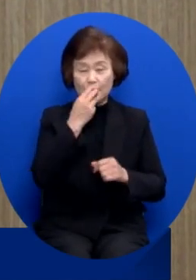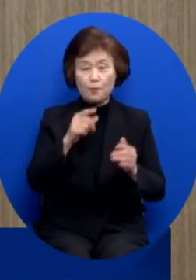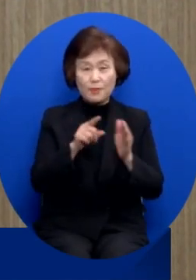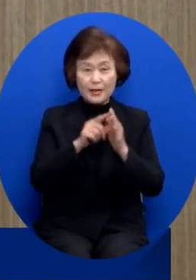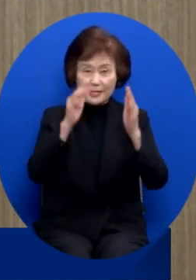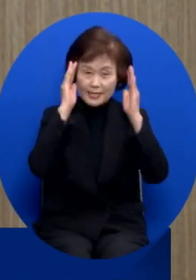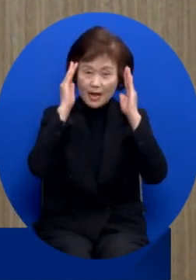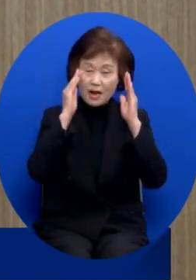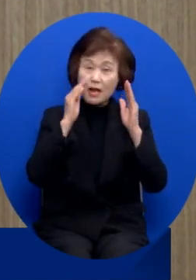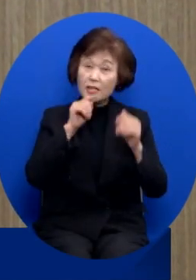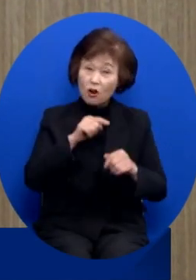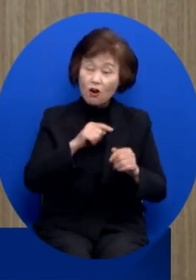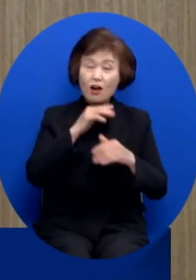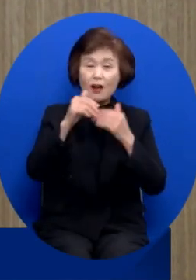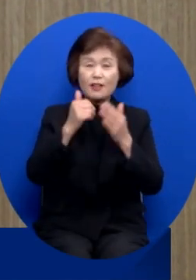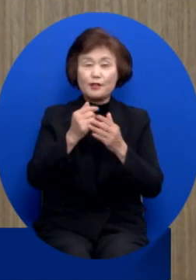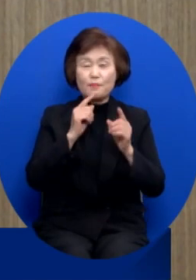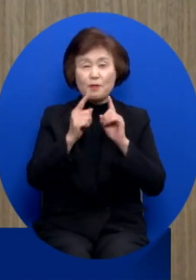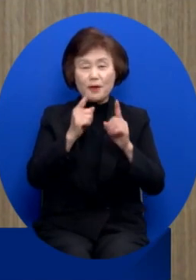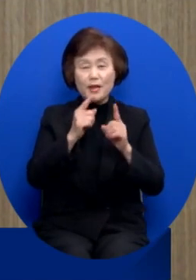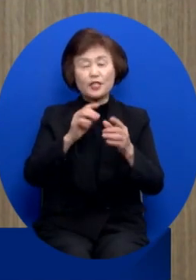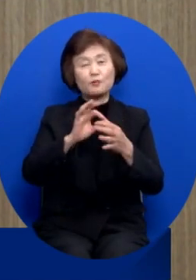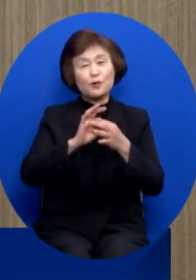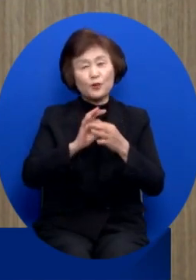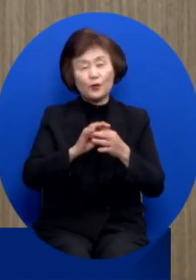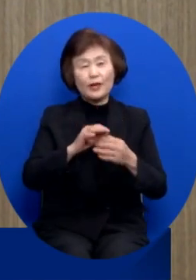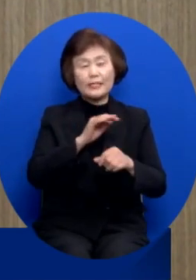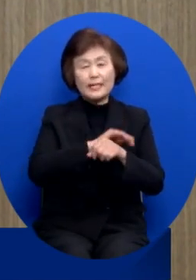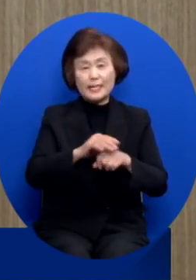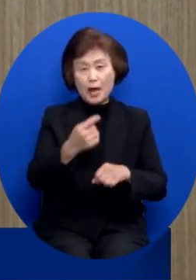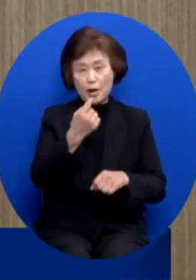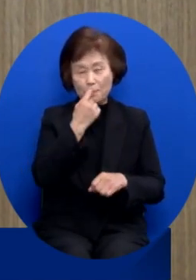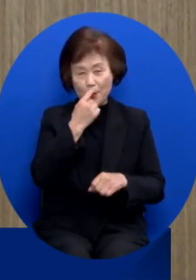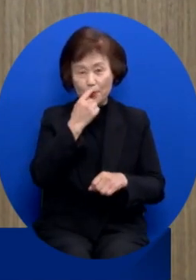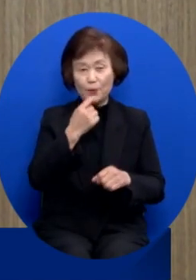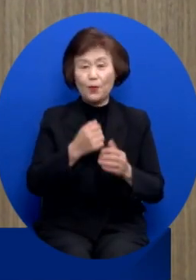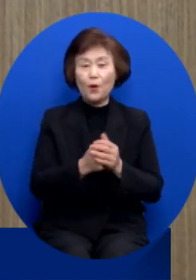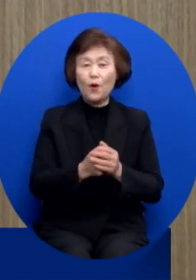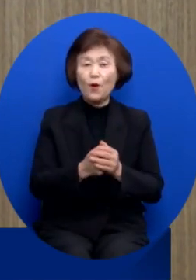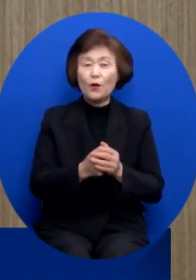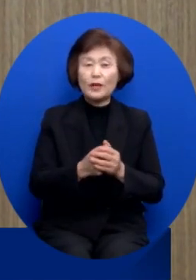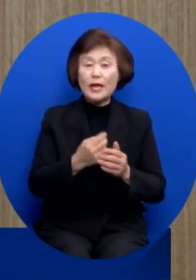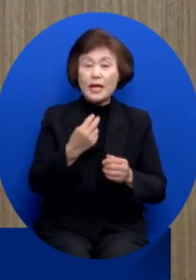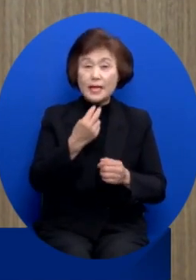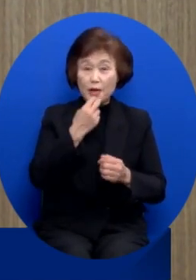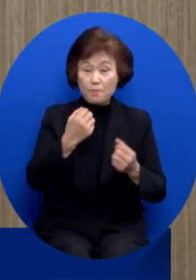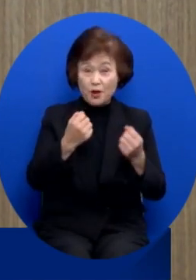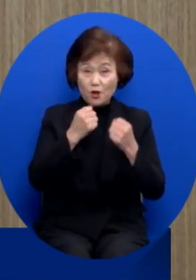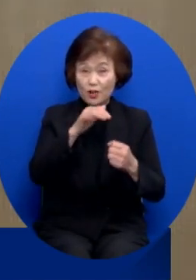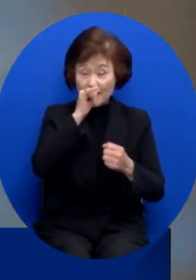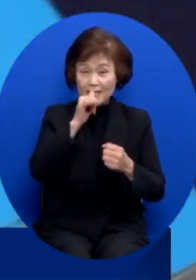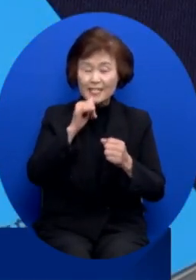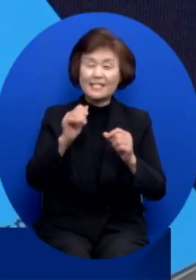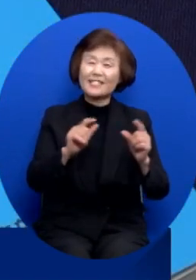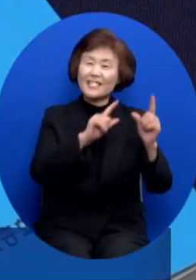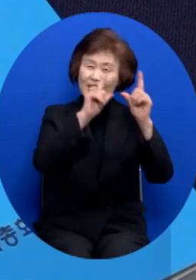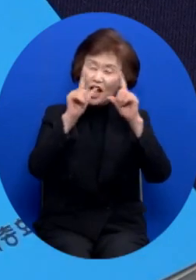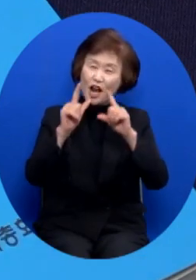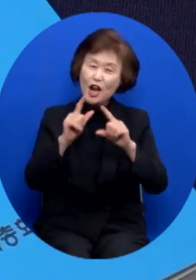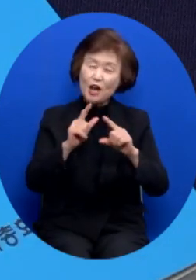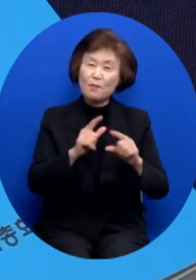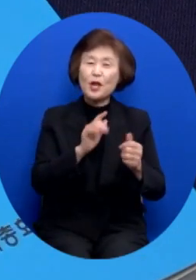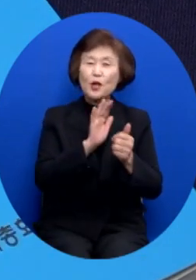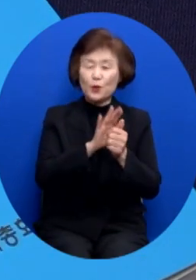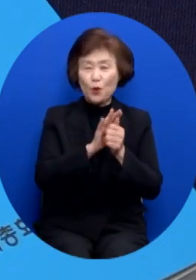하나님의 말씀을 통해서 잘 습득하고 또 생명력 있는 어떤 삶을 살아가는데 큰 도움이 되면 좋겠다